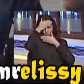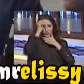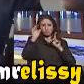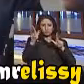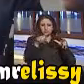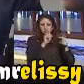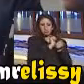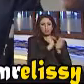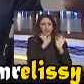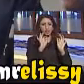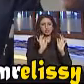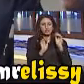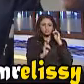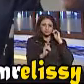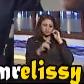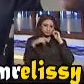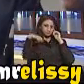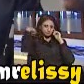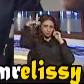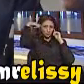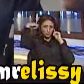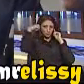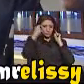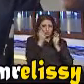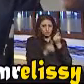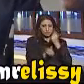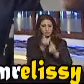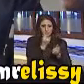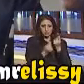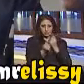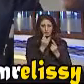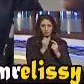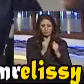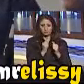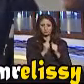النهاردة أعلنت وزارة الزراعة أن هناك